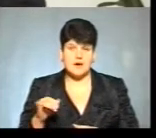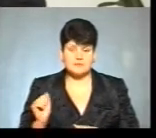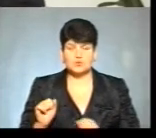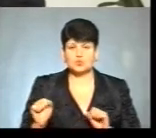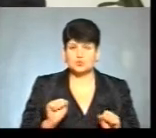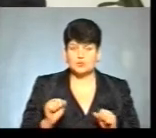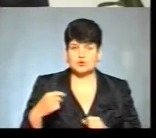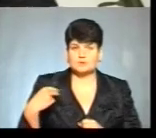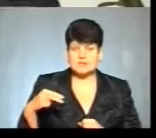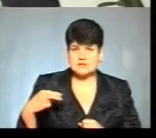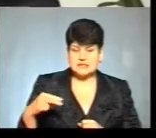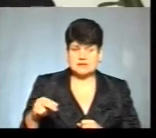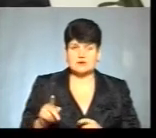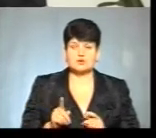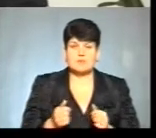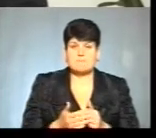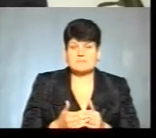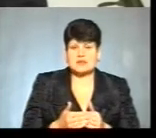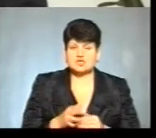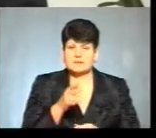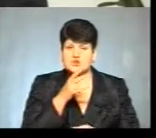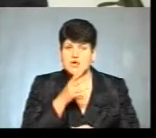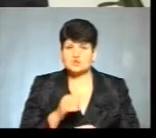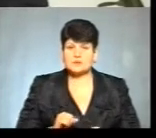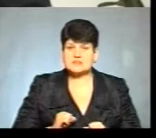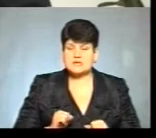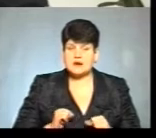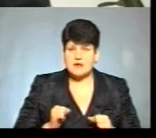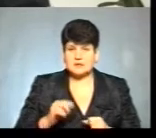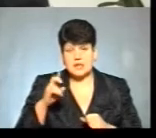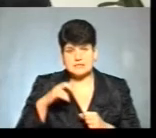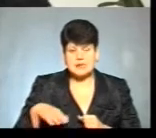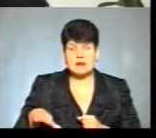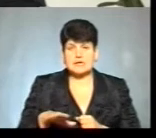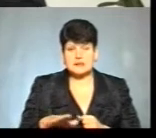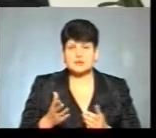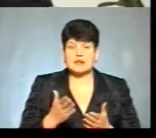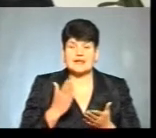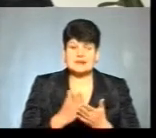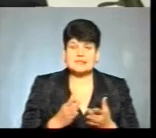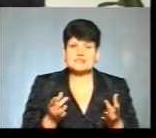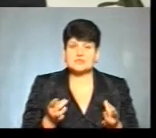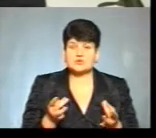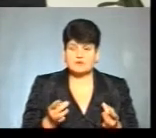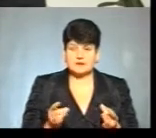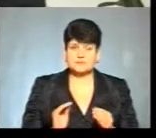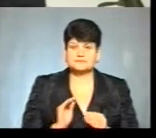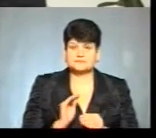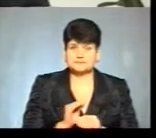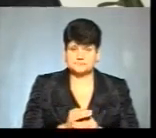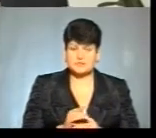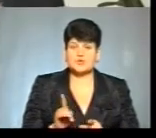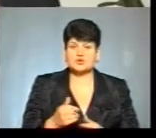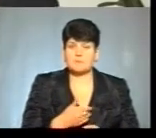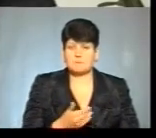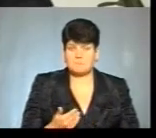президента, щоб найближчим часом старатися країну, яка є сировинним таким придатком, так, щоб ми